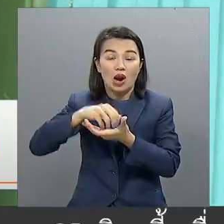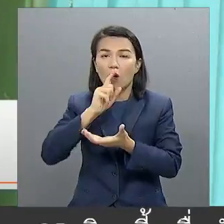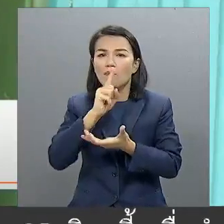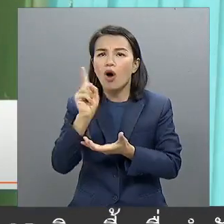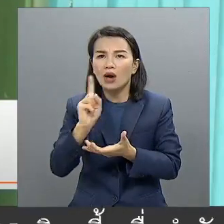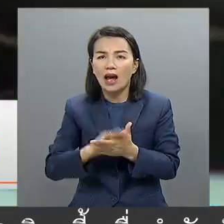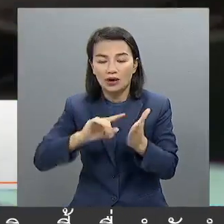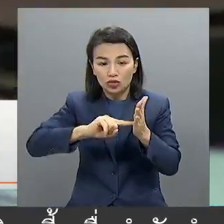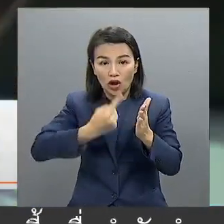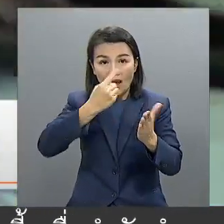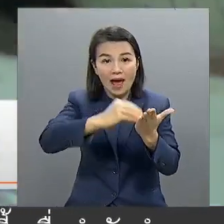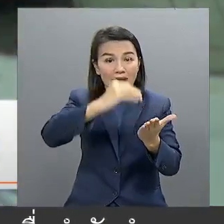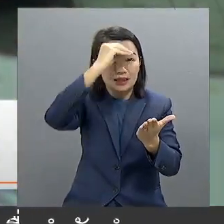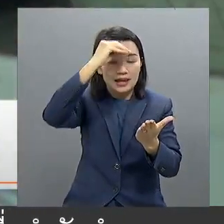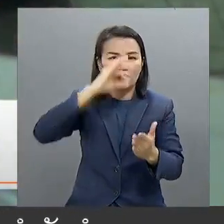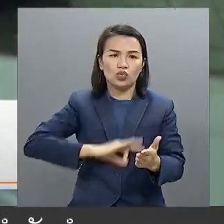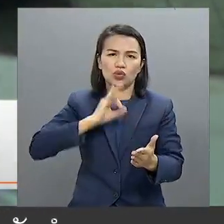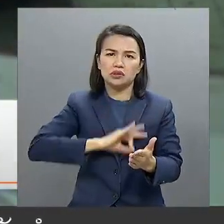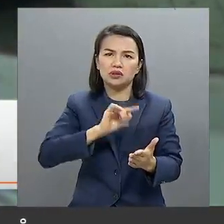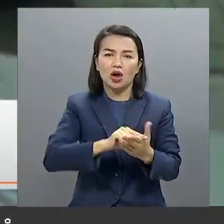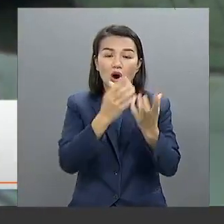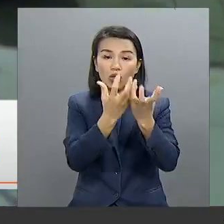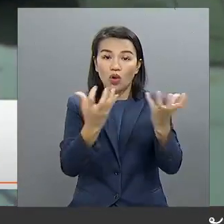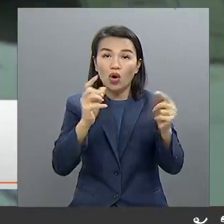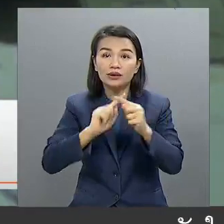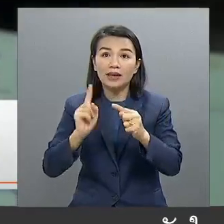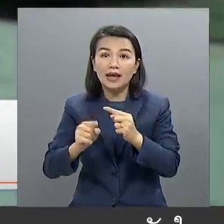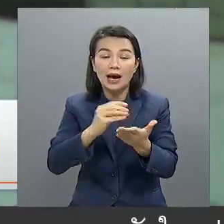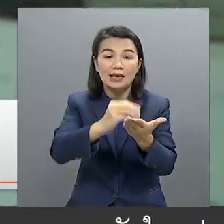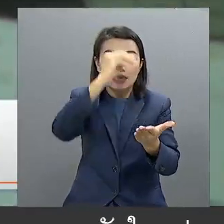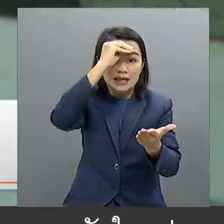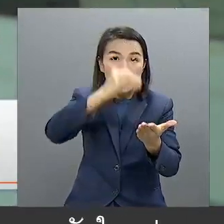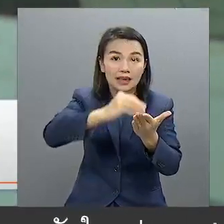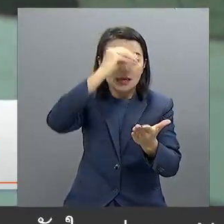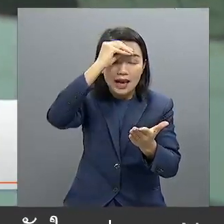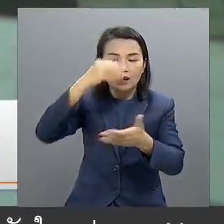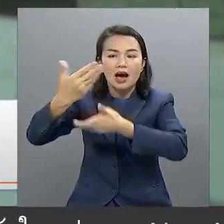์อุ